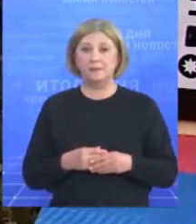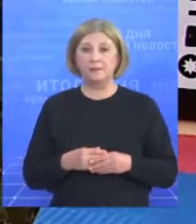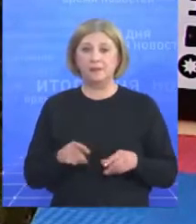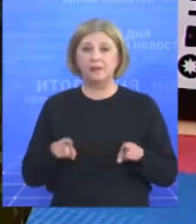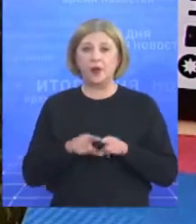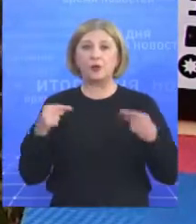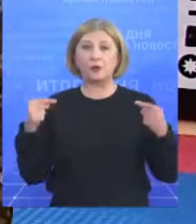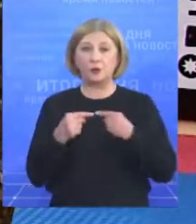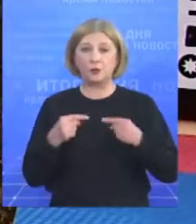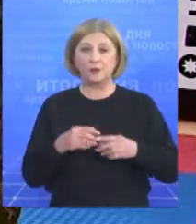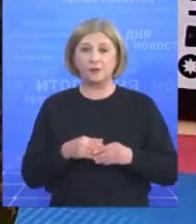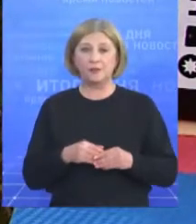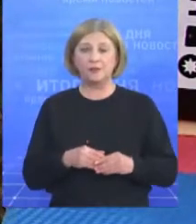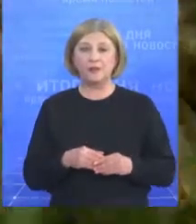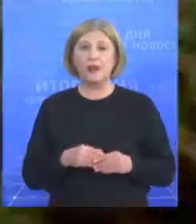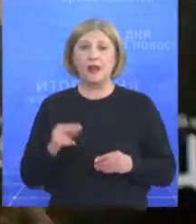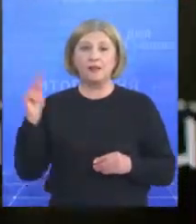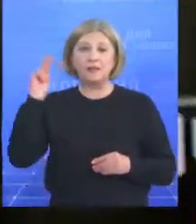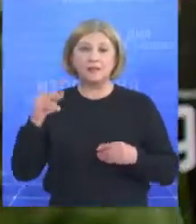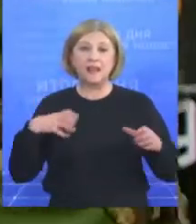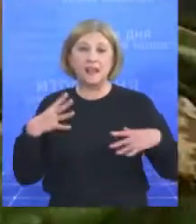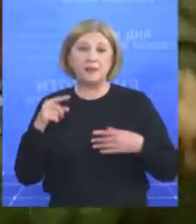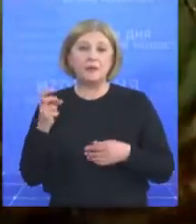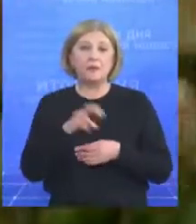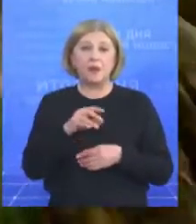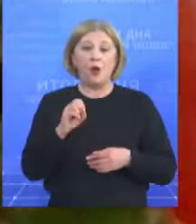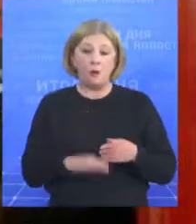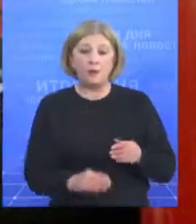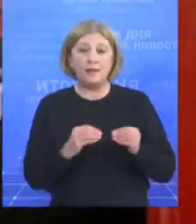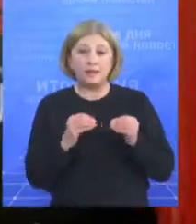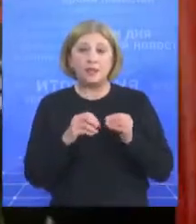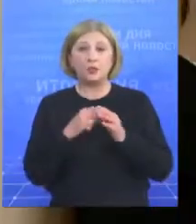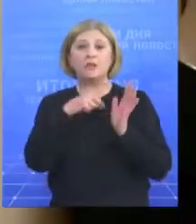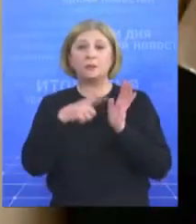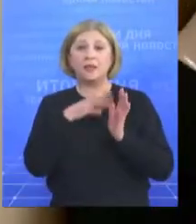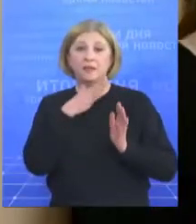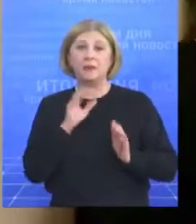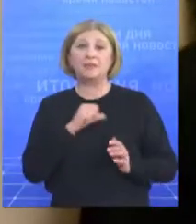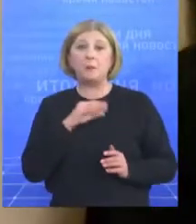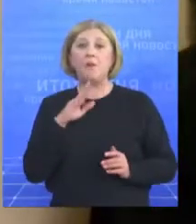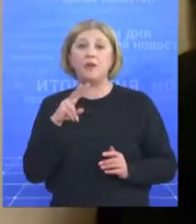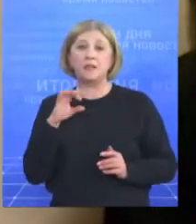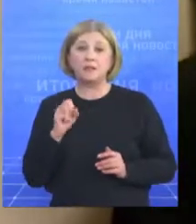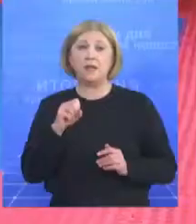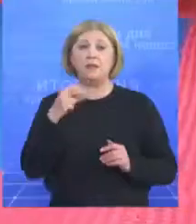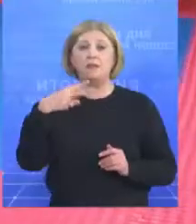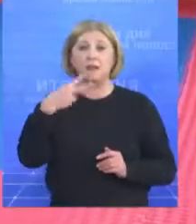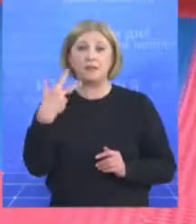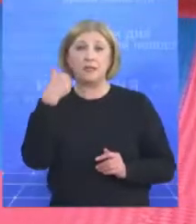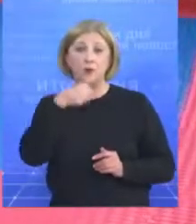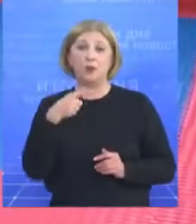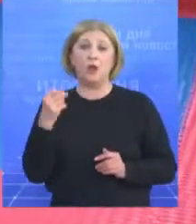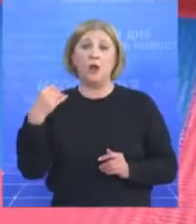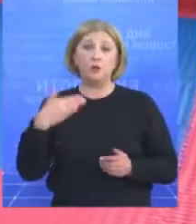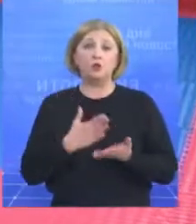Понятно? Да, точно! Работаем корпусом обязательно при ударах. На занятия приходят дети от 10 до 17 лет. Самому Владиславу 23 года. За